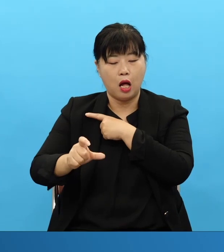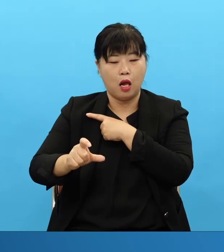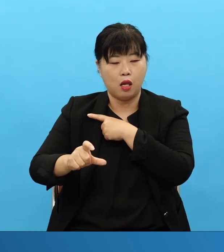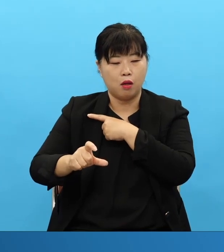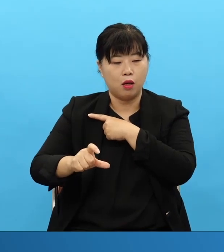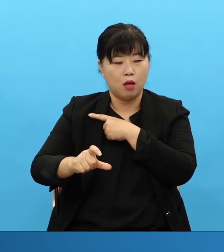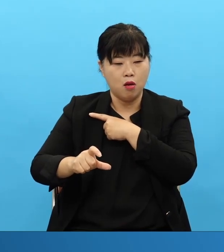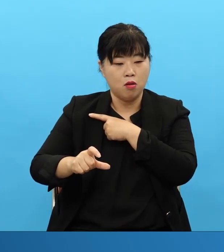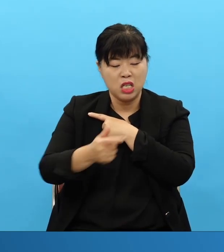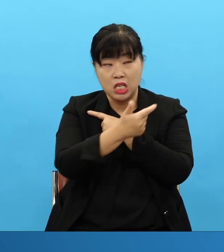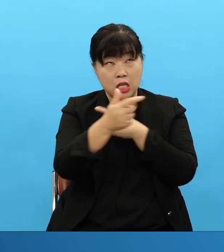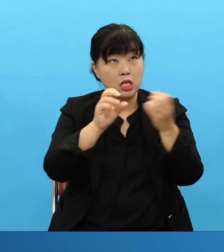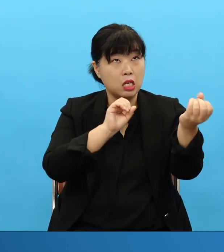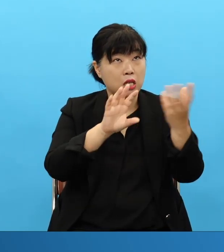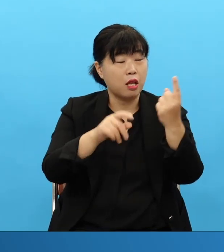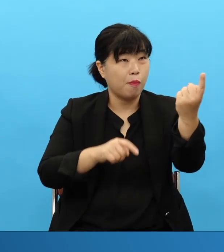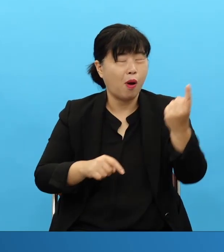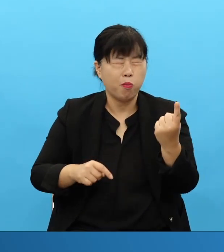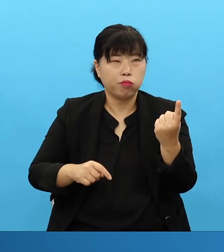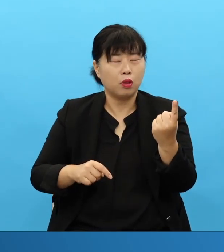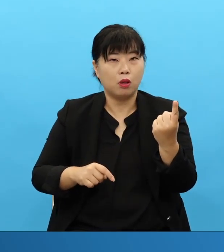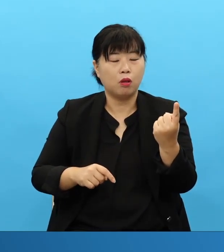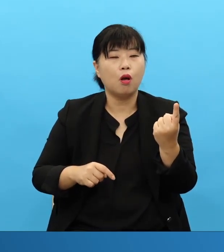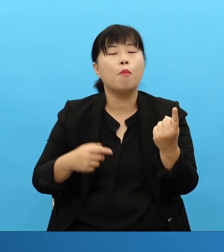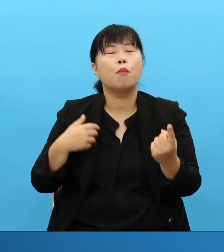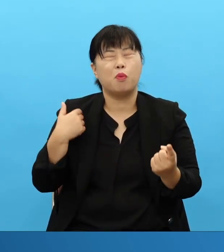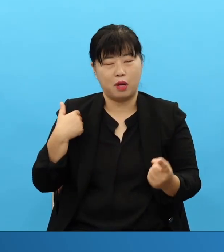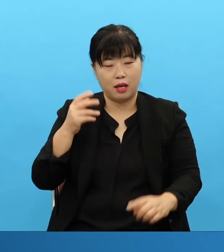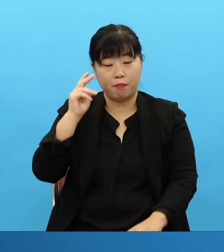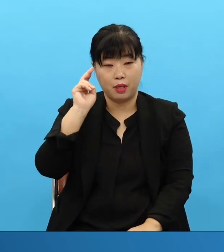see the tremendous things and still lose hold of it. 보통